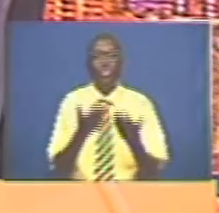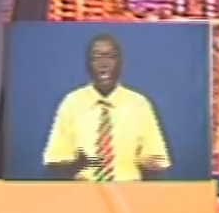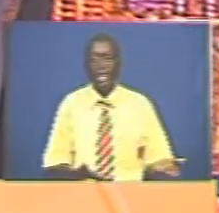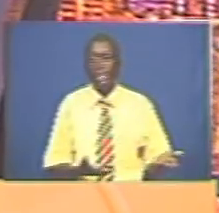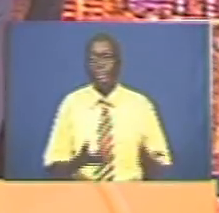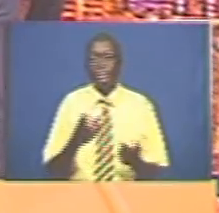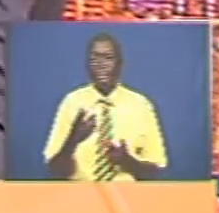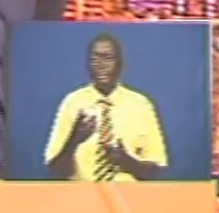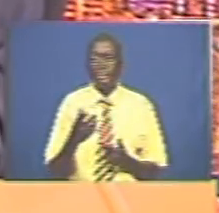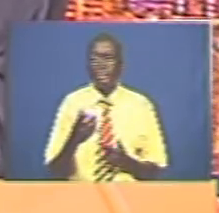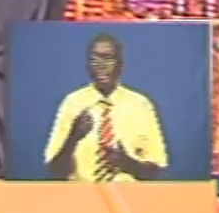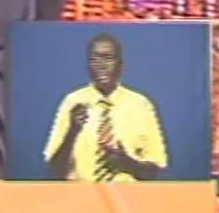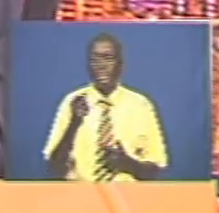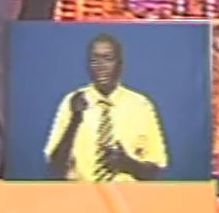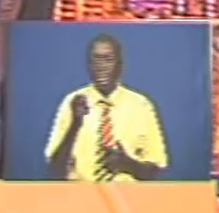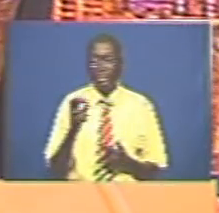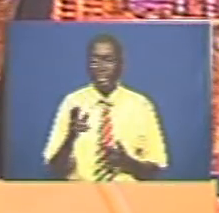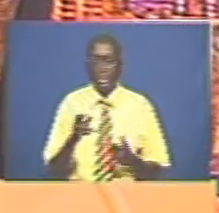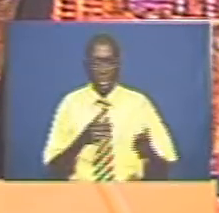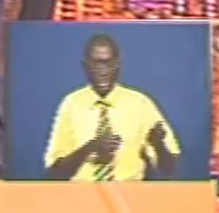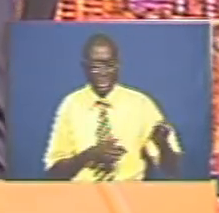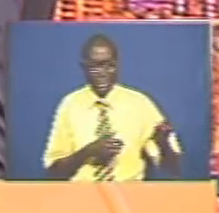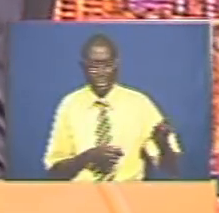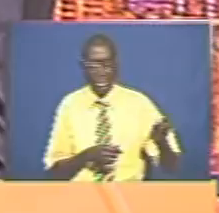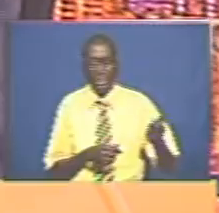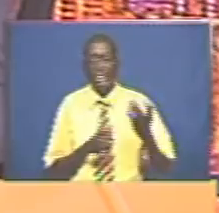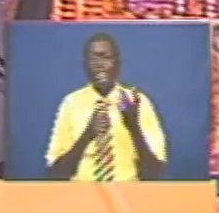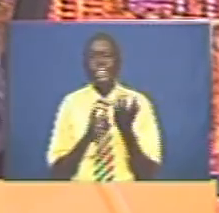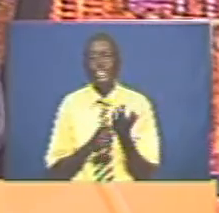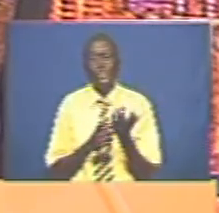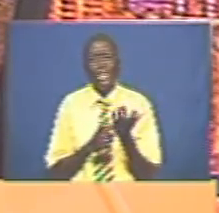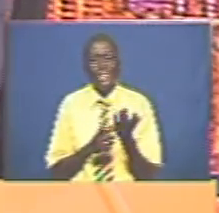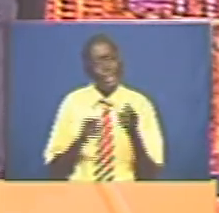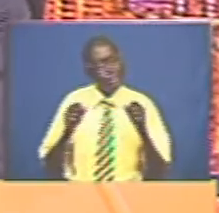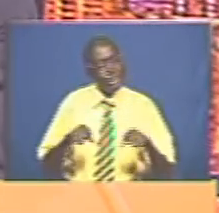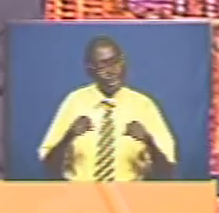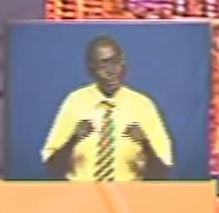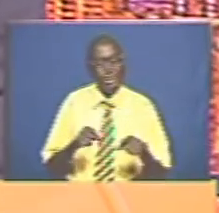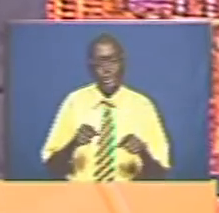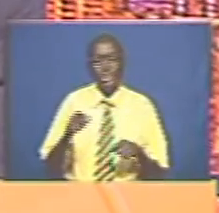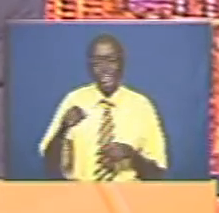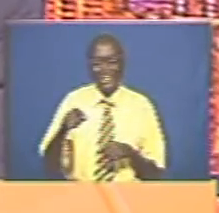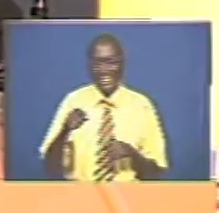kumuomba Sir Elvis. Elvis kama unaweza kupiga country music kwa Kiswahili kwa wana Darubini leo.